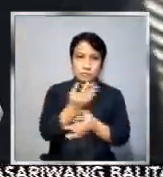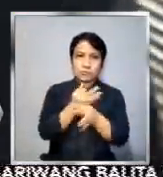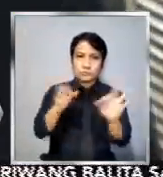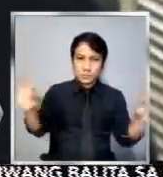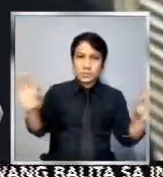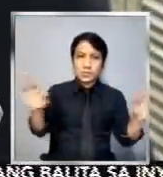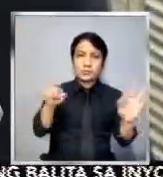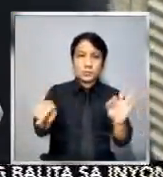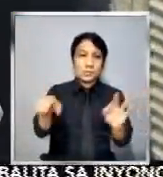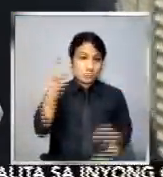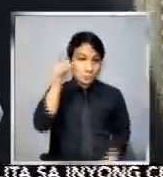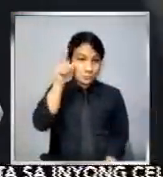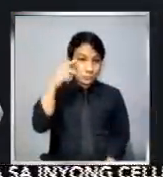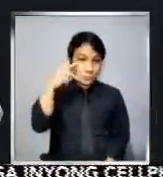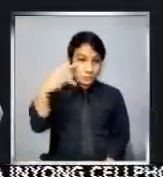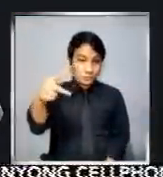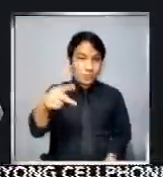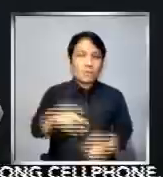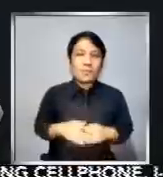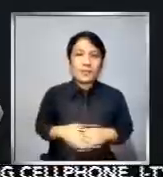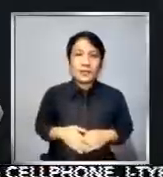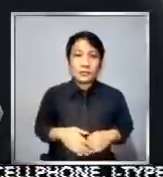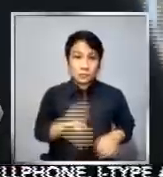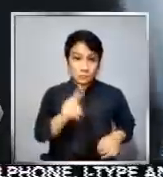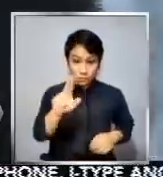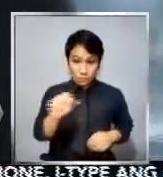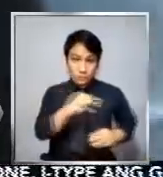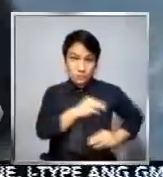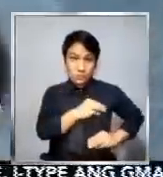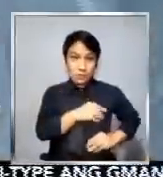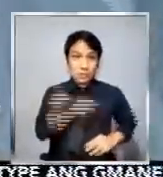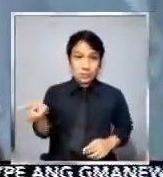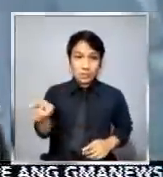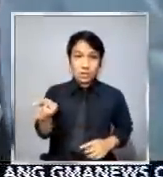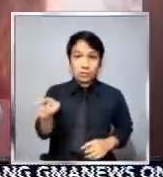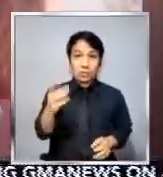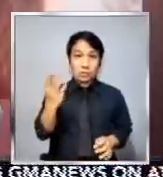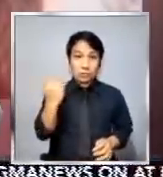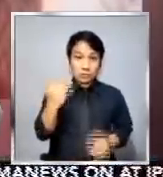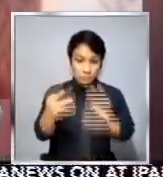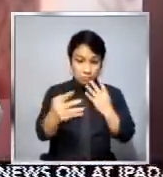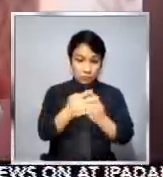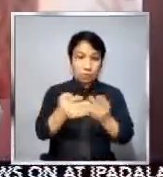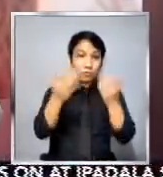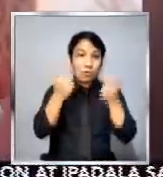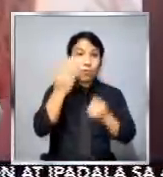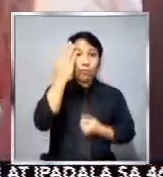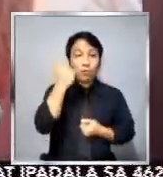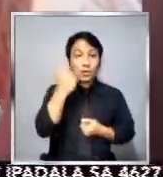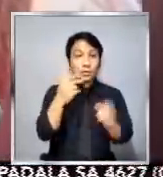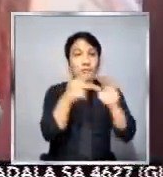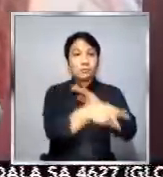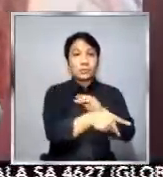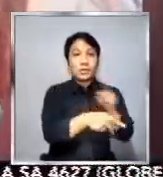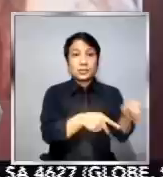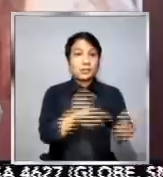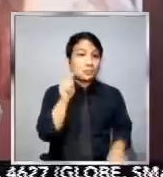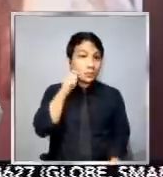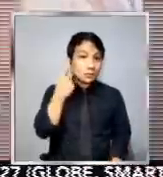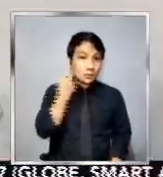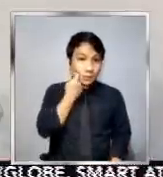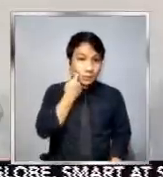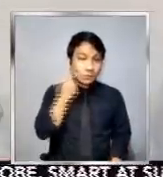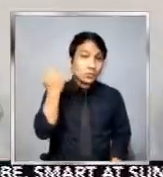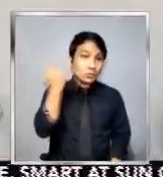Corporal Joseph Scott Pemberton. Si Pemberton ang U.S. Marine na nakulong dahil sa pagpatay sa transgender ni si Jennifer Laude noong